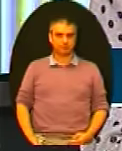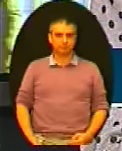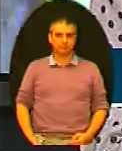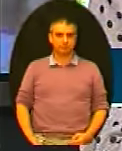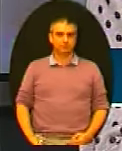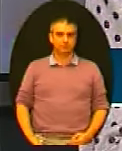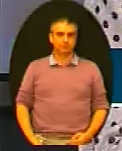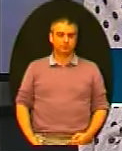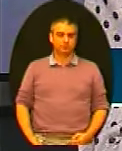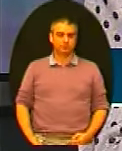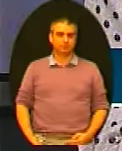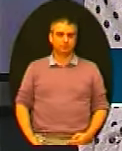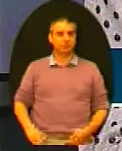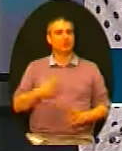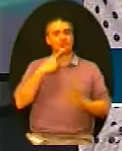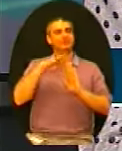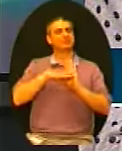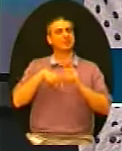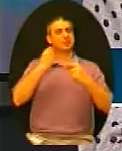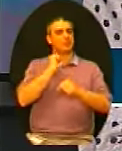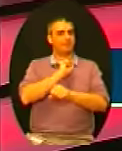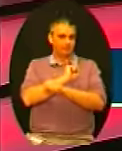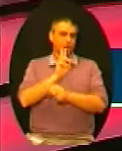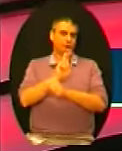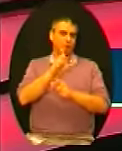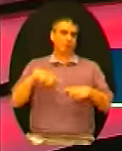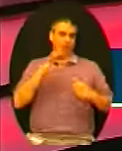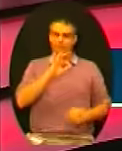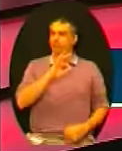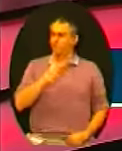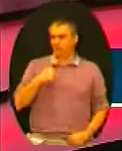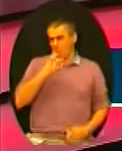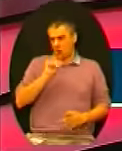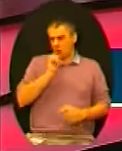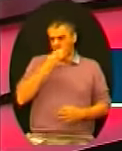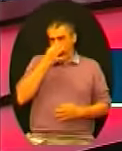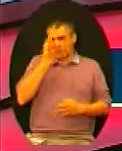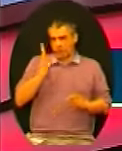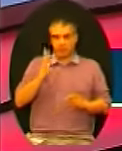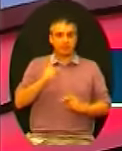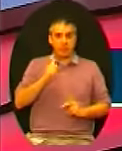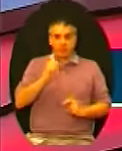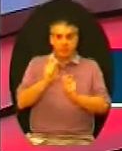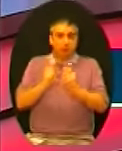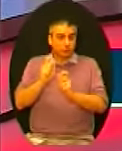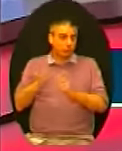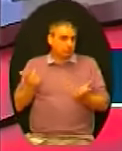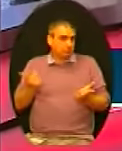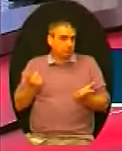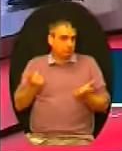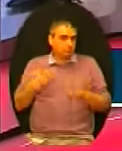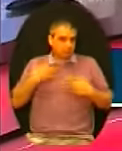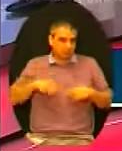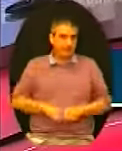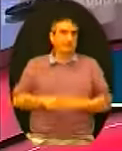שסדר היום יהיה זה שישמור עליו, לא... בלי להיות חטטנית יותר מדי, אבל אנשים, אני משערת,